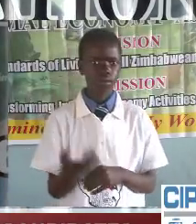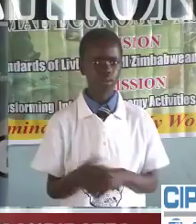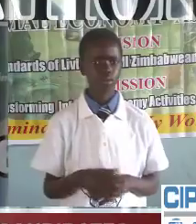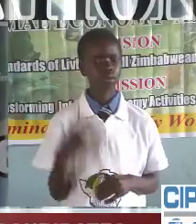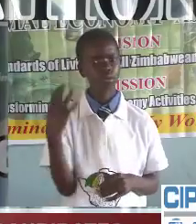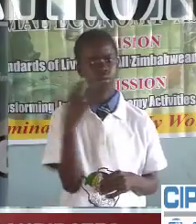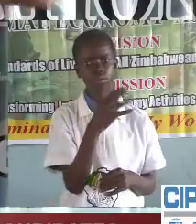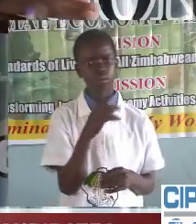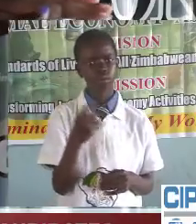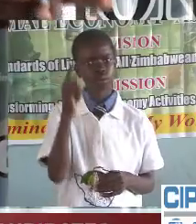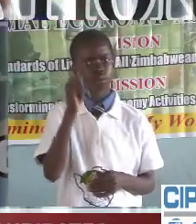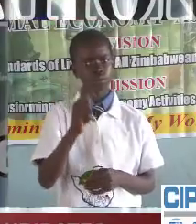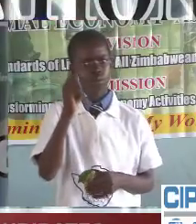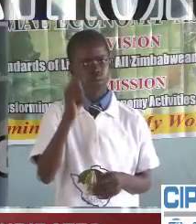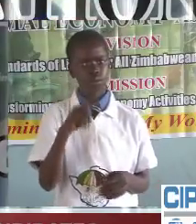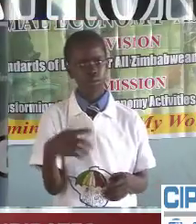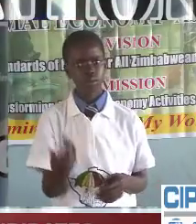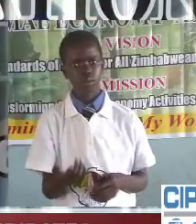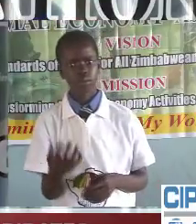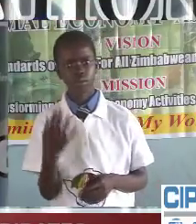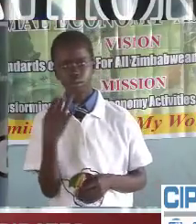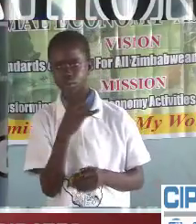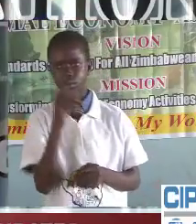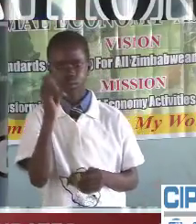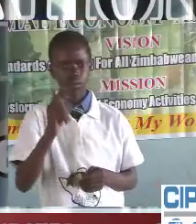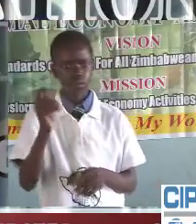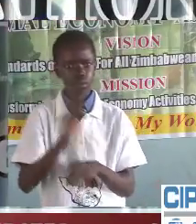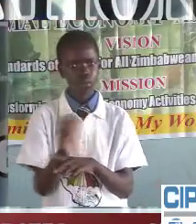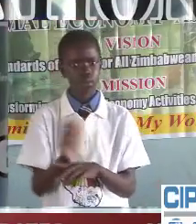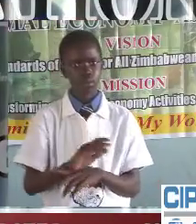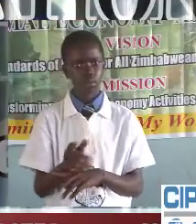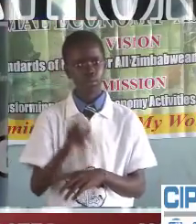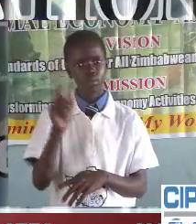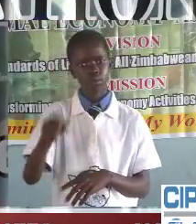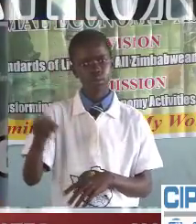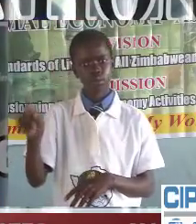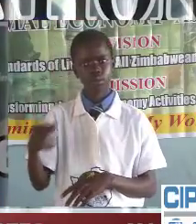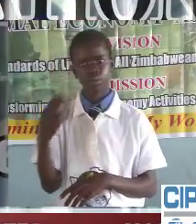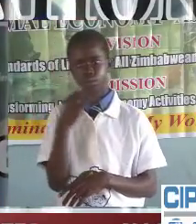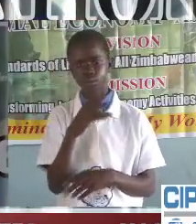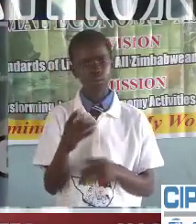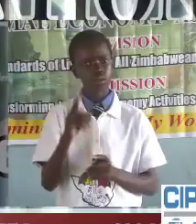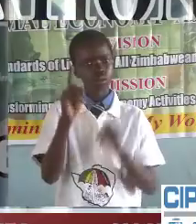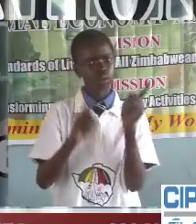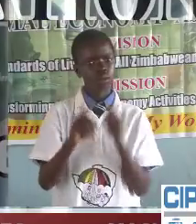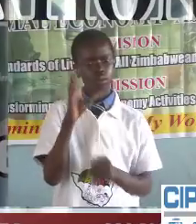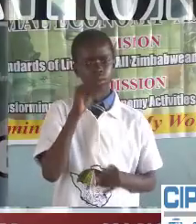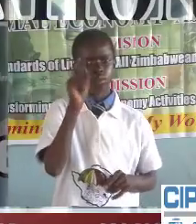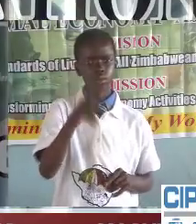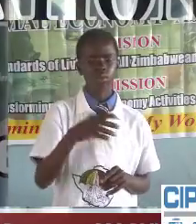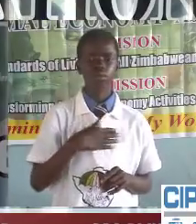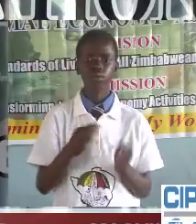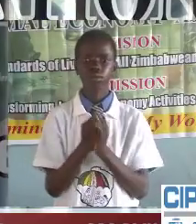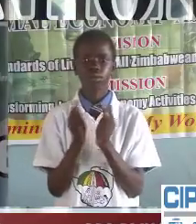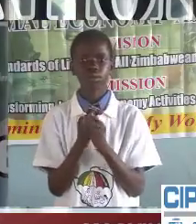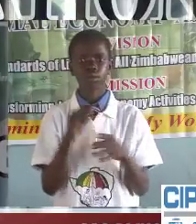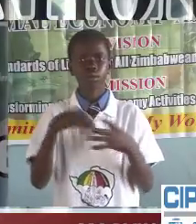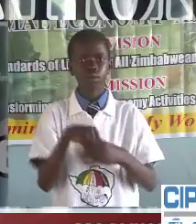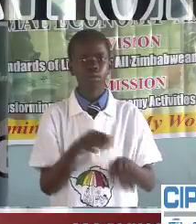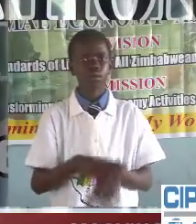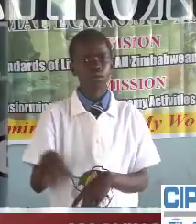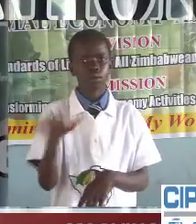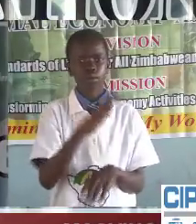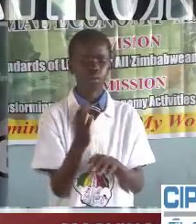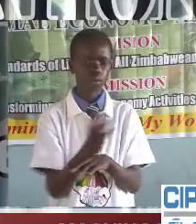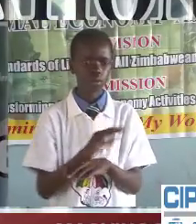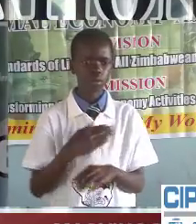mvura dziya dzepamatoilets aye public toilets pamisika paya pakuti zvakamira sei. Izvozvi yakanzuro inofanira kuzvionera,